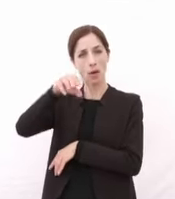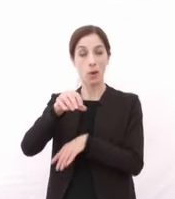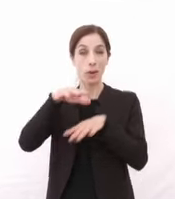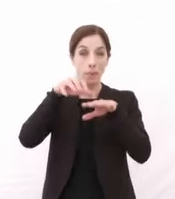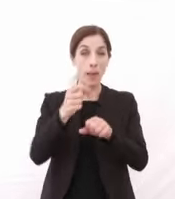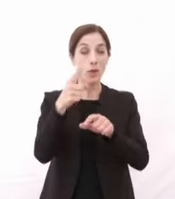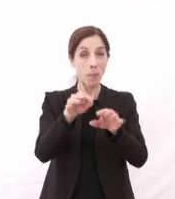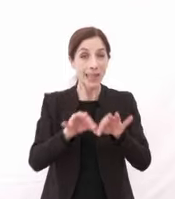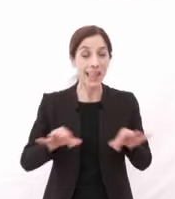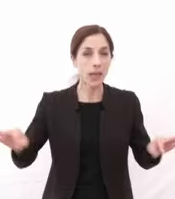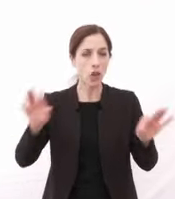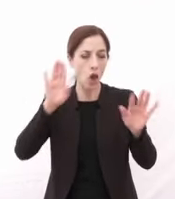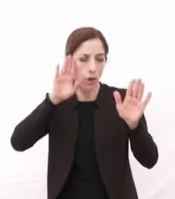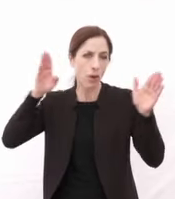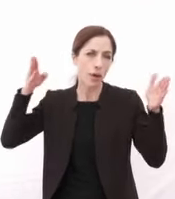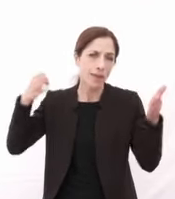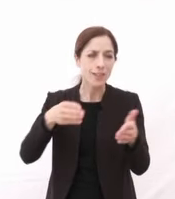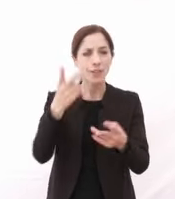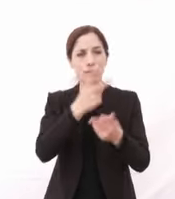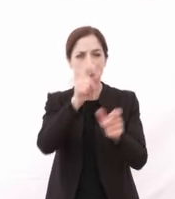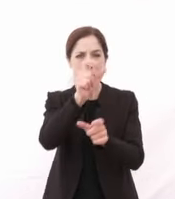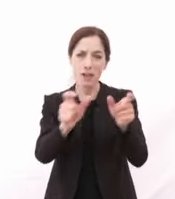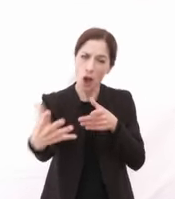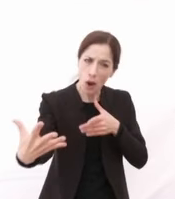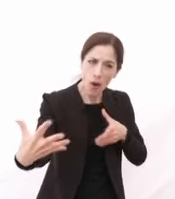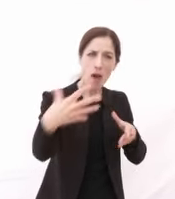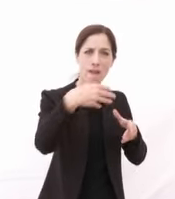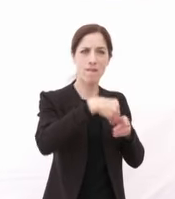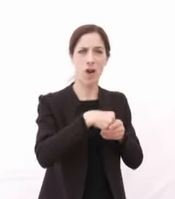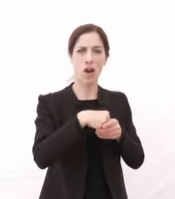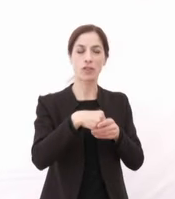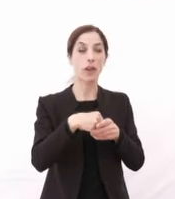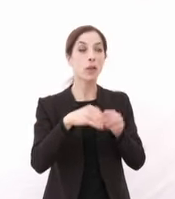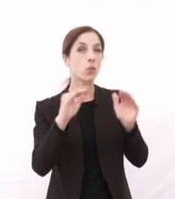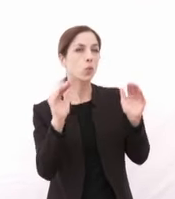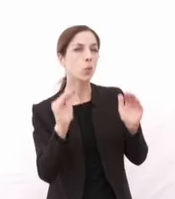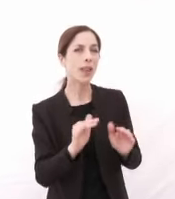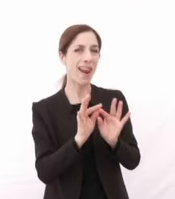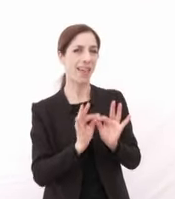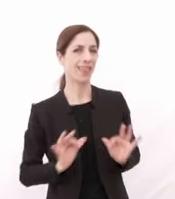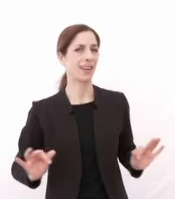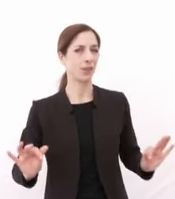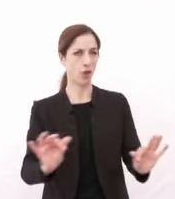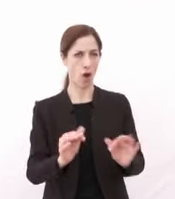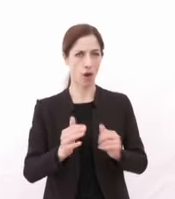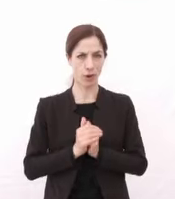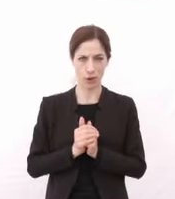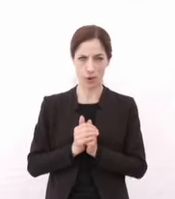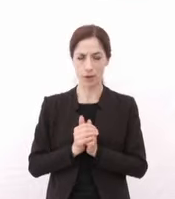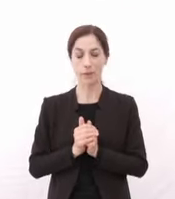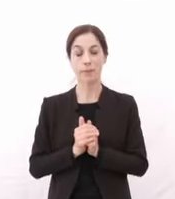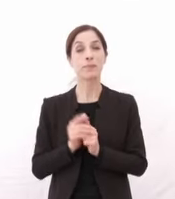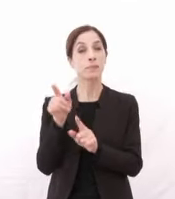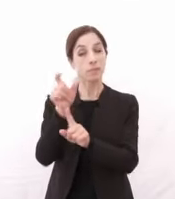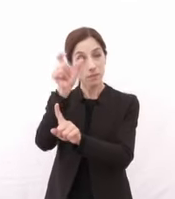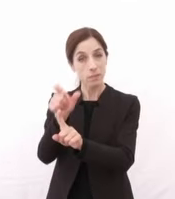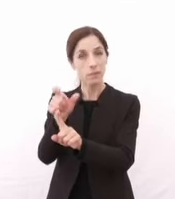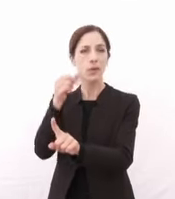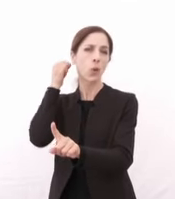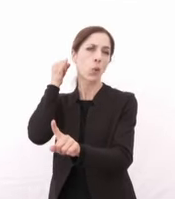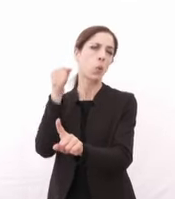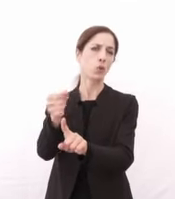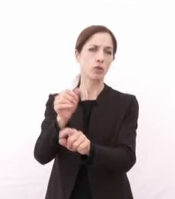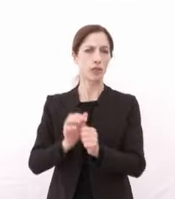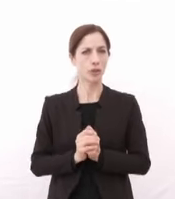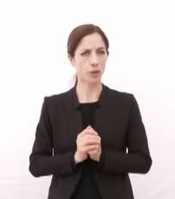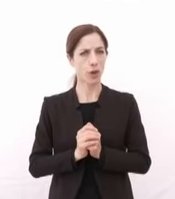ad attivare le persone, a coinvolgerle nello stimolo della tutela del loro territorio. È stato ucciso, gli hanno sparato